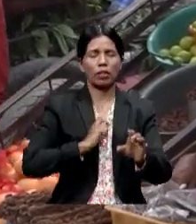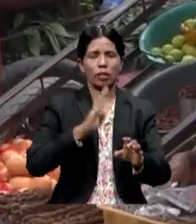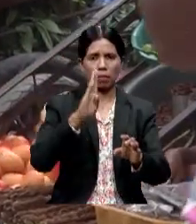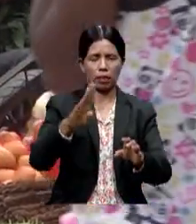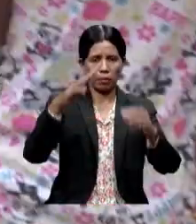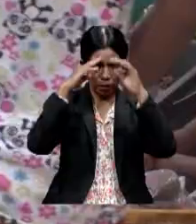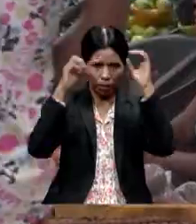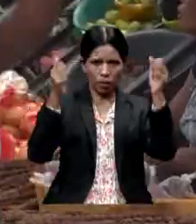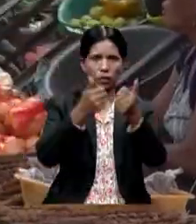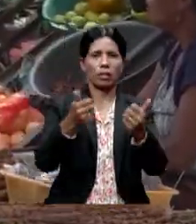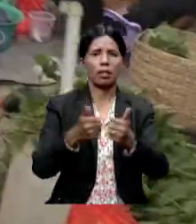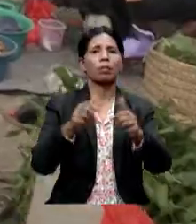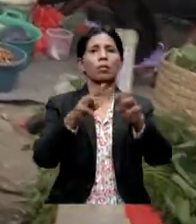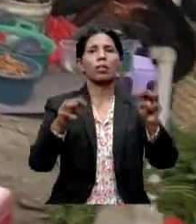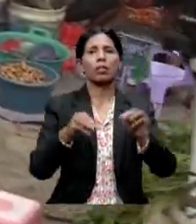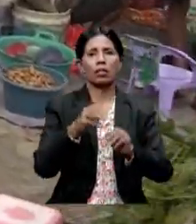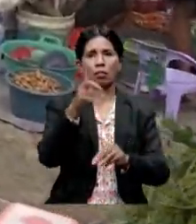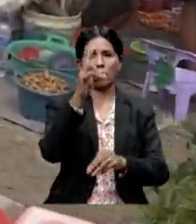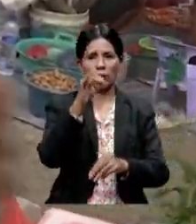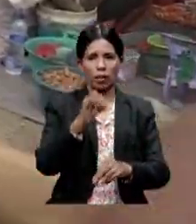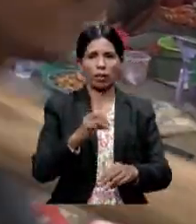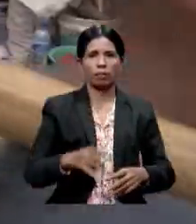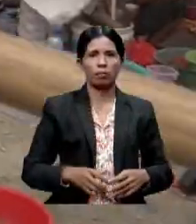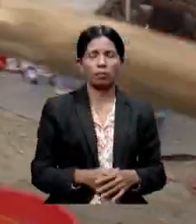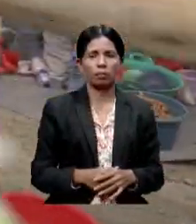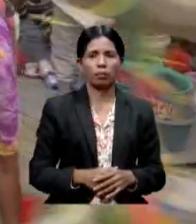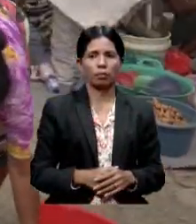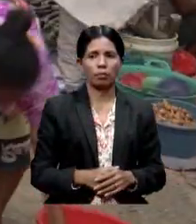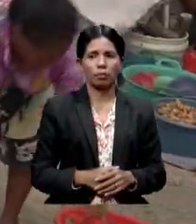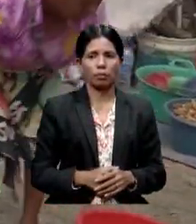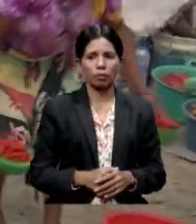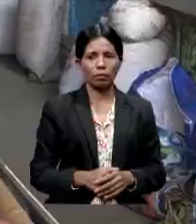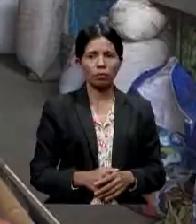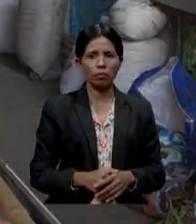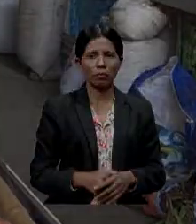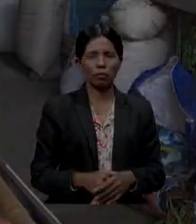presidente autoridade município de Ilhéus. Agustin da Costa, Celine Lopes, GMN.